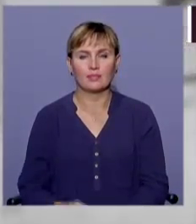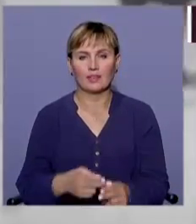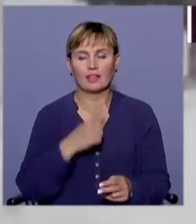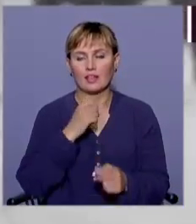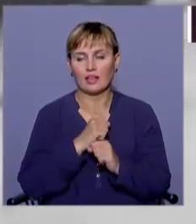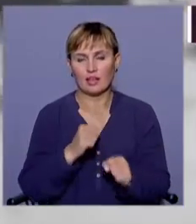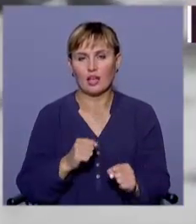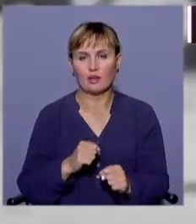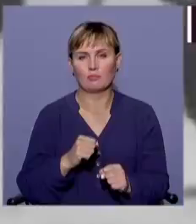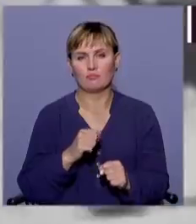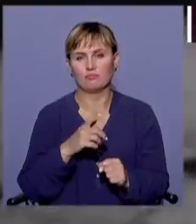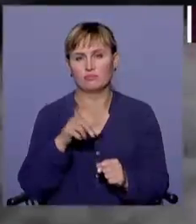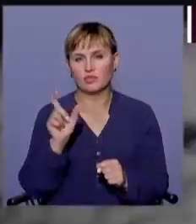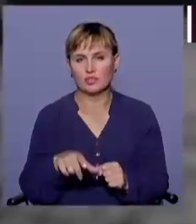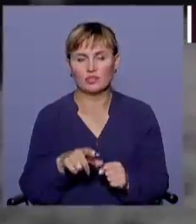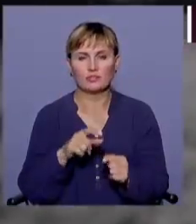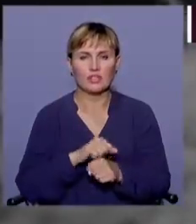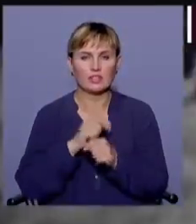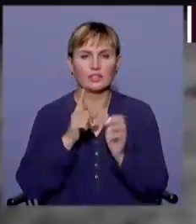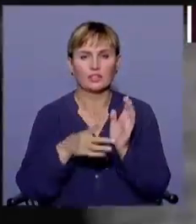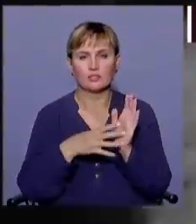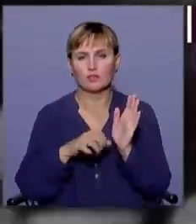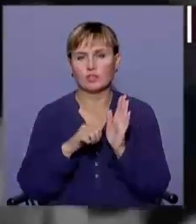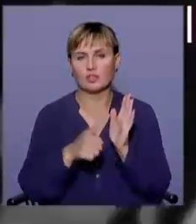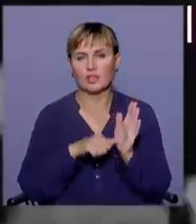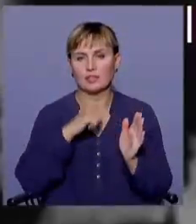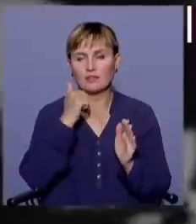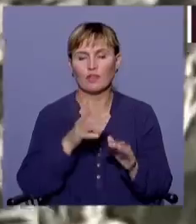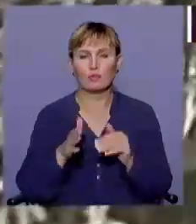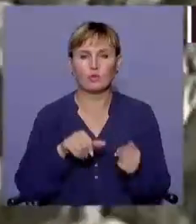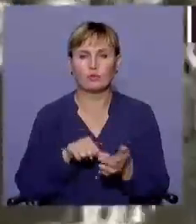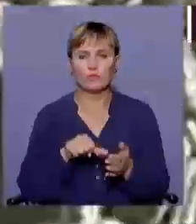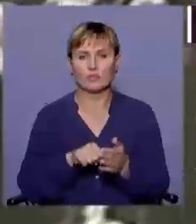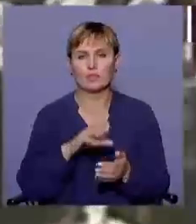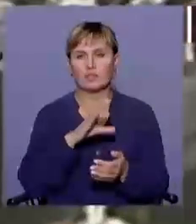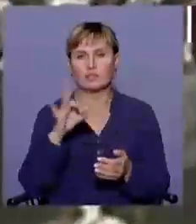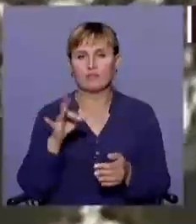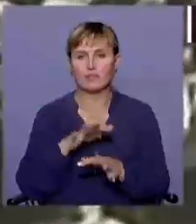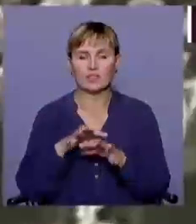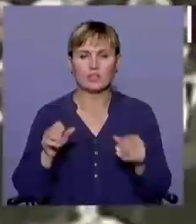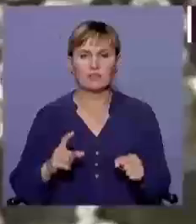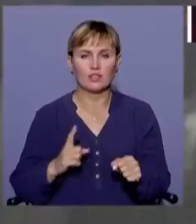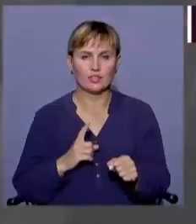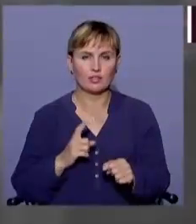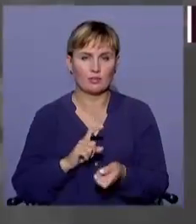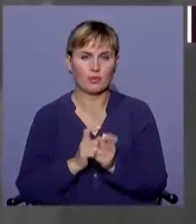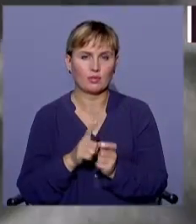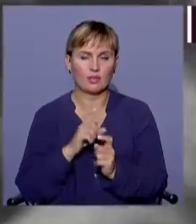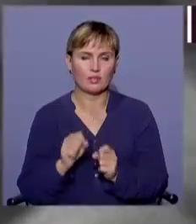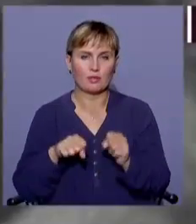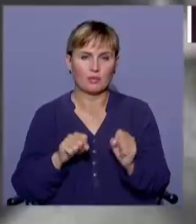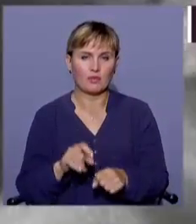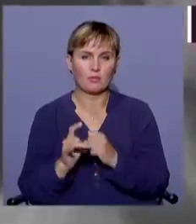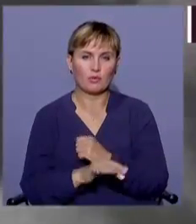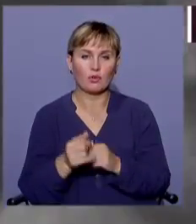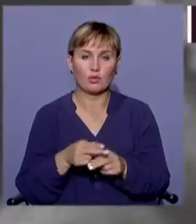боец, участник восстания 1916 года. После выступил против советской власти и в одиночку боролся за права бедняков, у